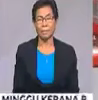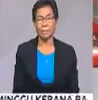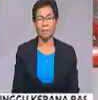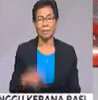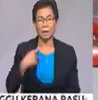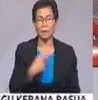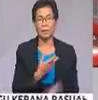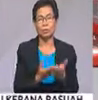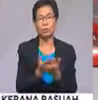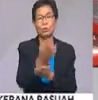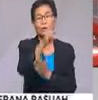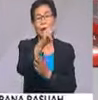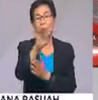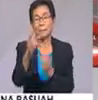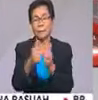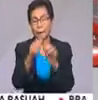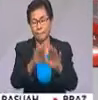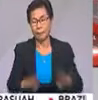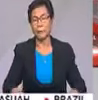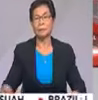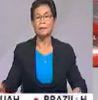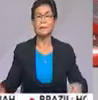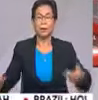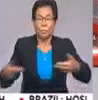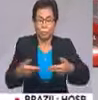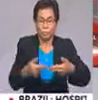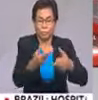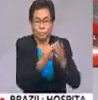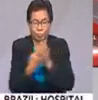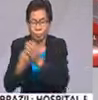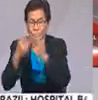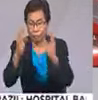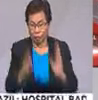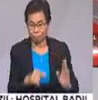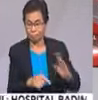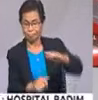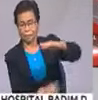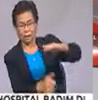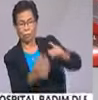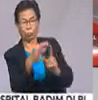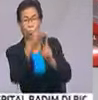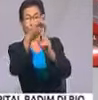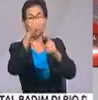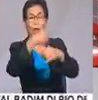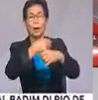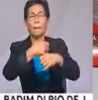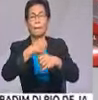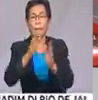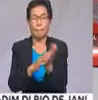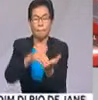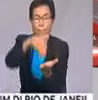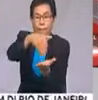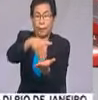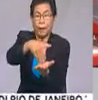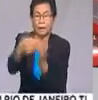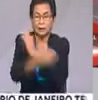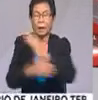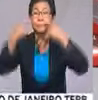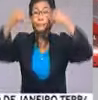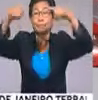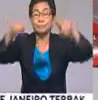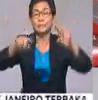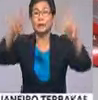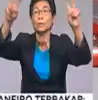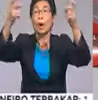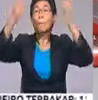Diteruskan 8 dengan berita ini. Hubungan dan perpaduan kaum menjadi asas utama dalam membina negara bangsa berjaya. Dalam